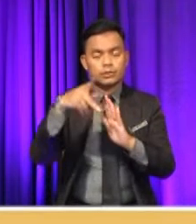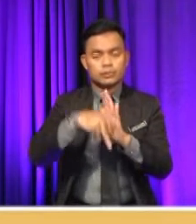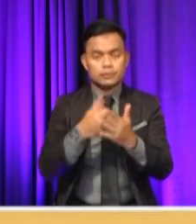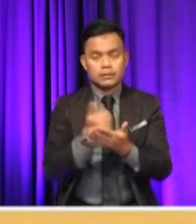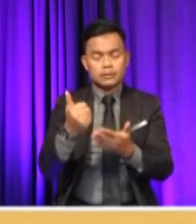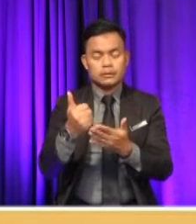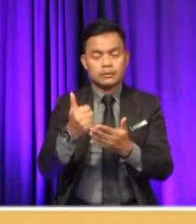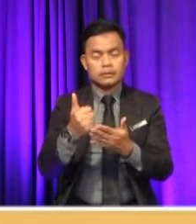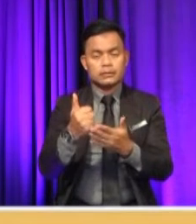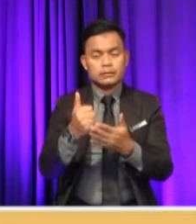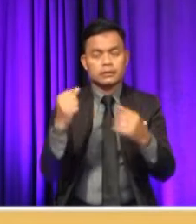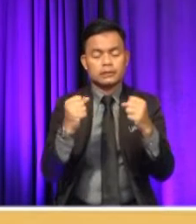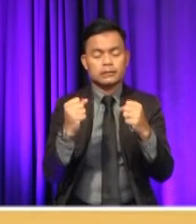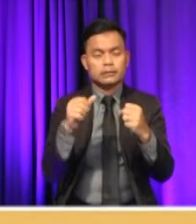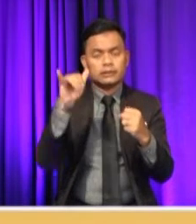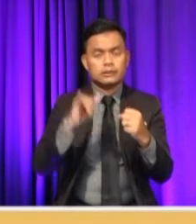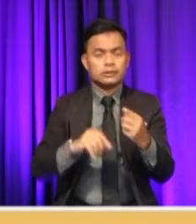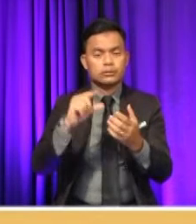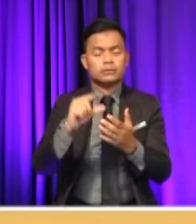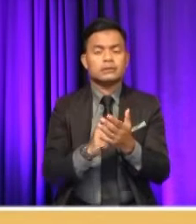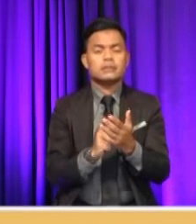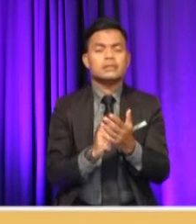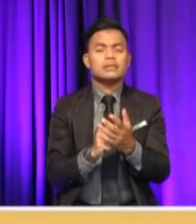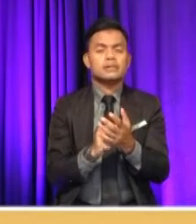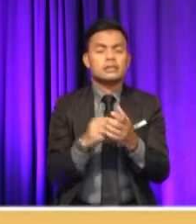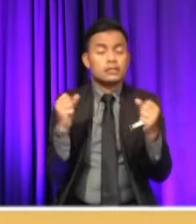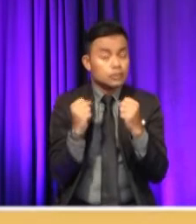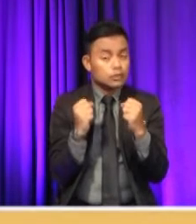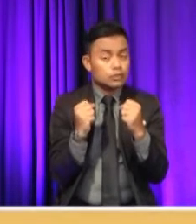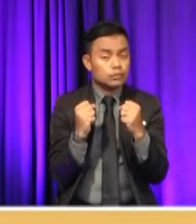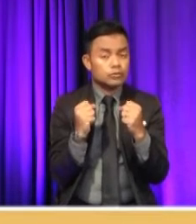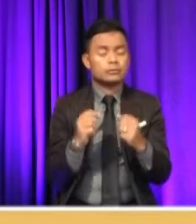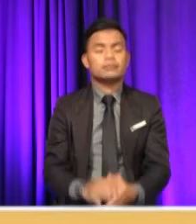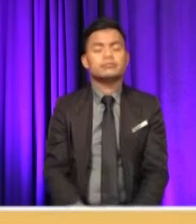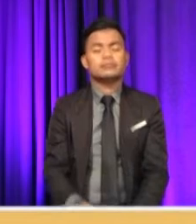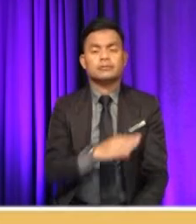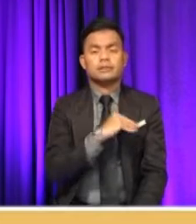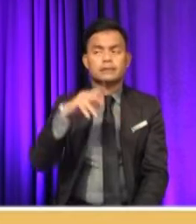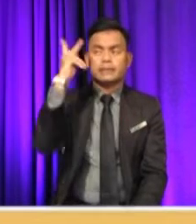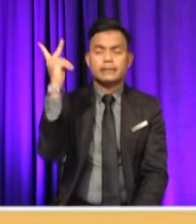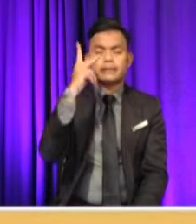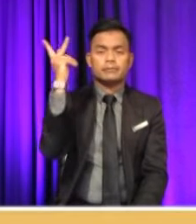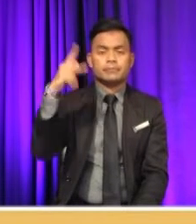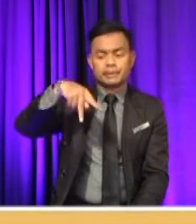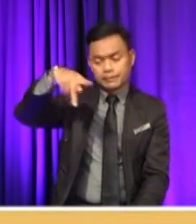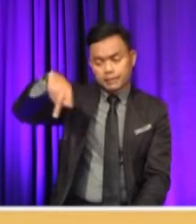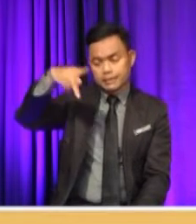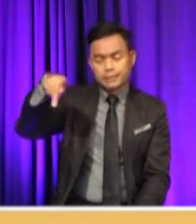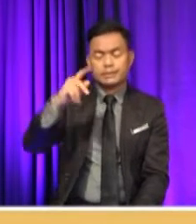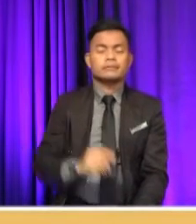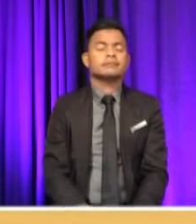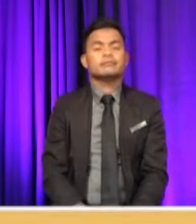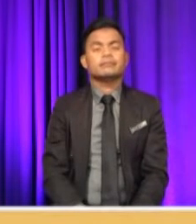inverter. Okey, contohnya dekat penyaman udara. Betul. Okey, kat peti sejuk dengan kipas. Okey, ini contoh peralatan elektrik